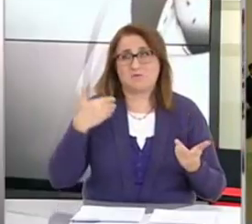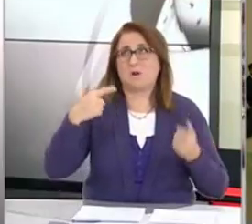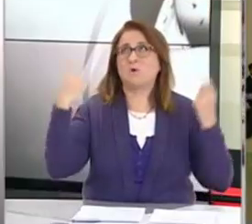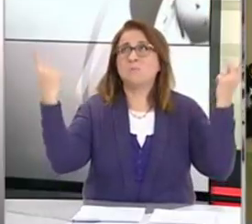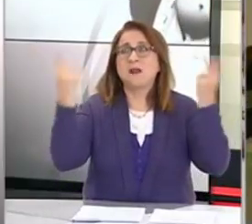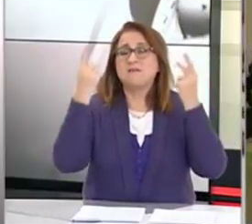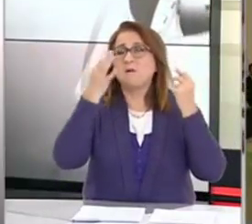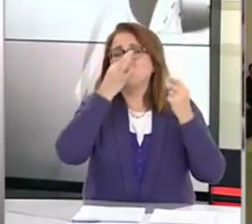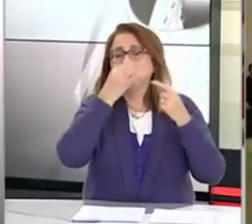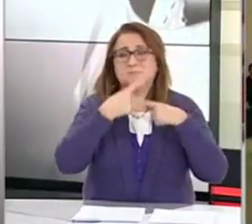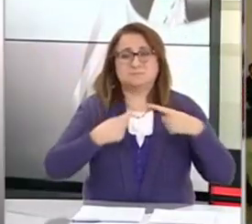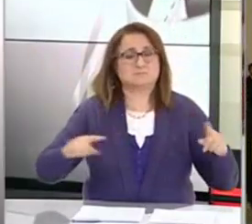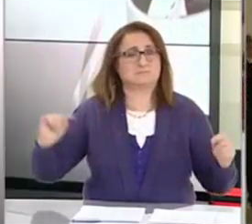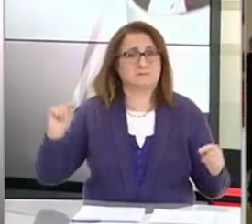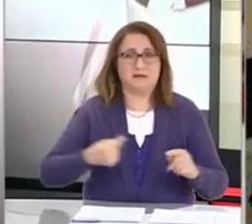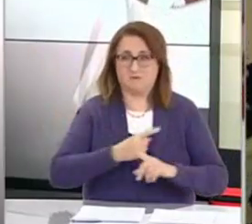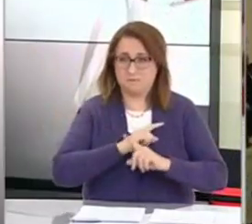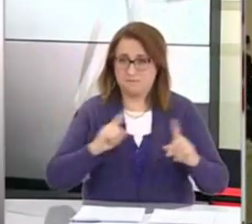Δυστυχώς